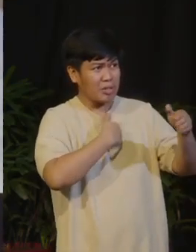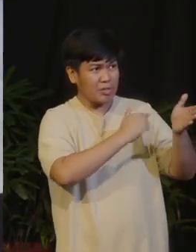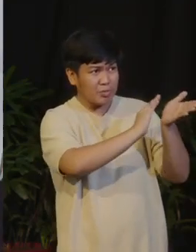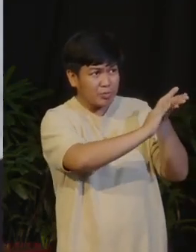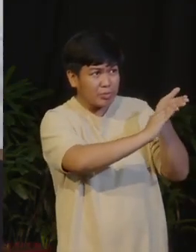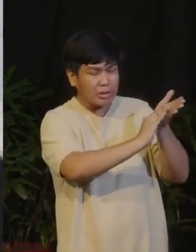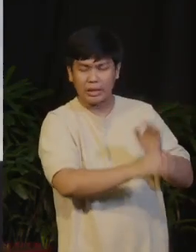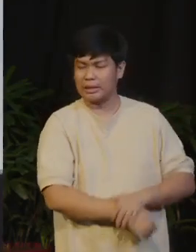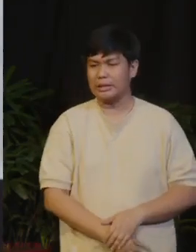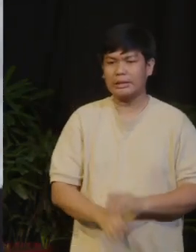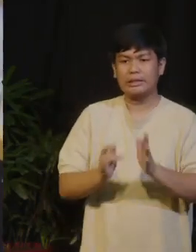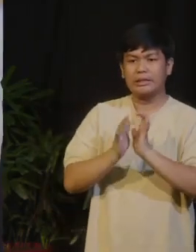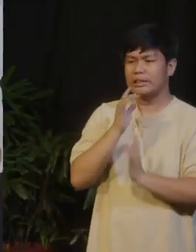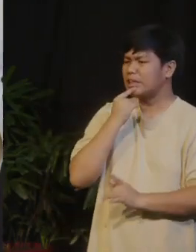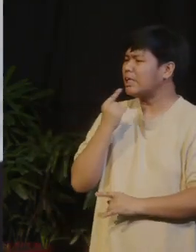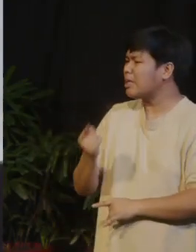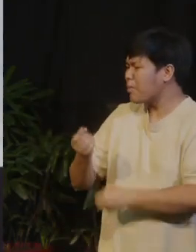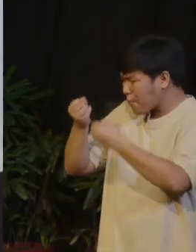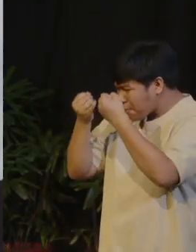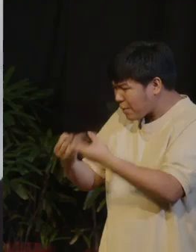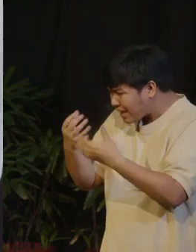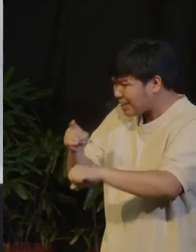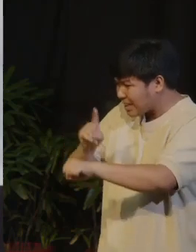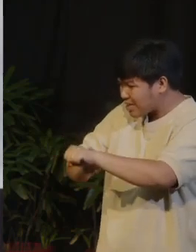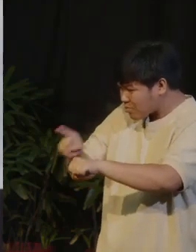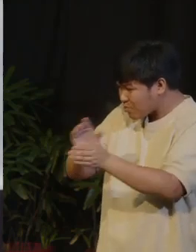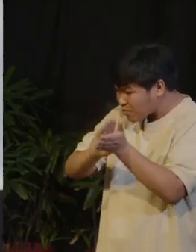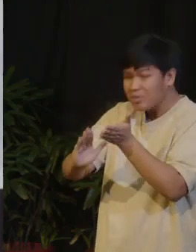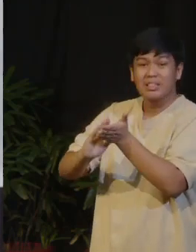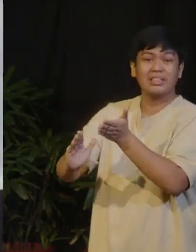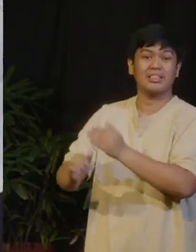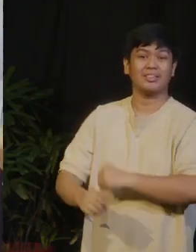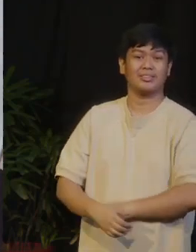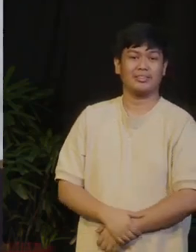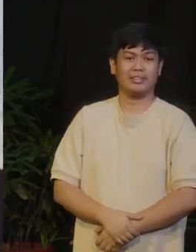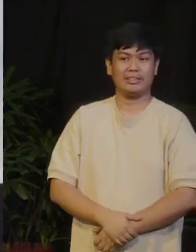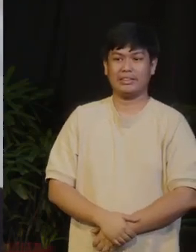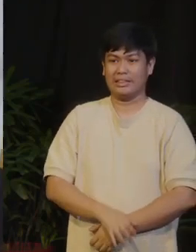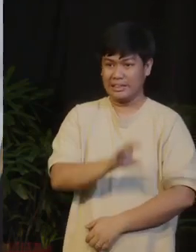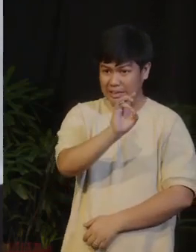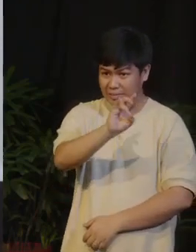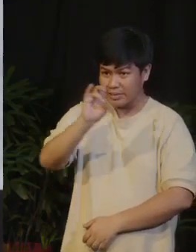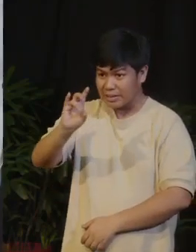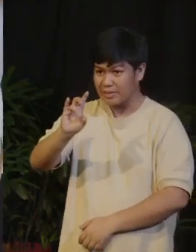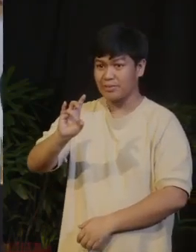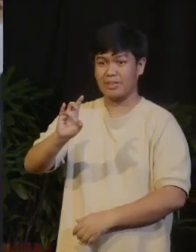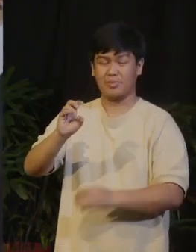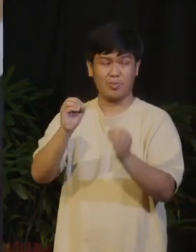Panginoon, 77 times or 70 times 7. Walang